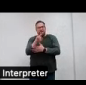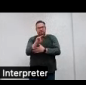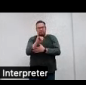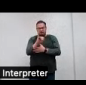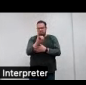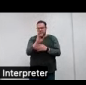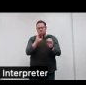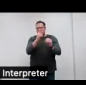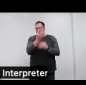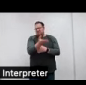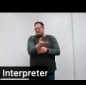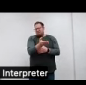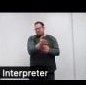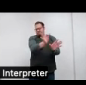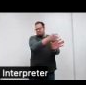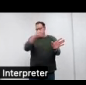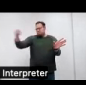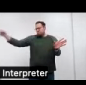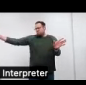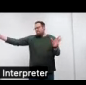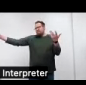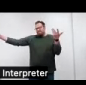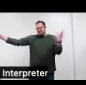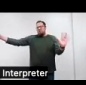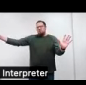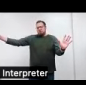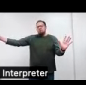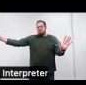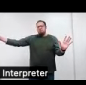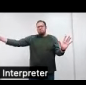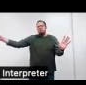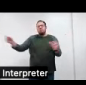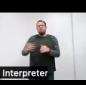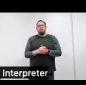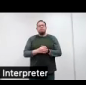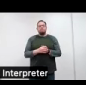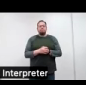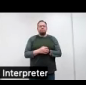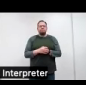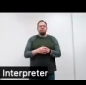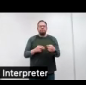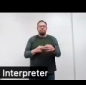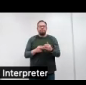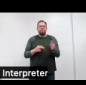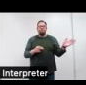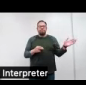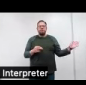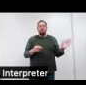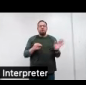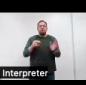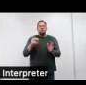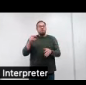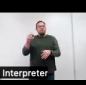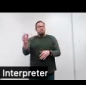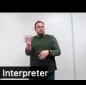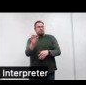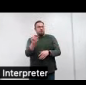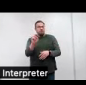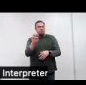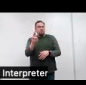Atoll in the Marshall Islands. وقاموا بأخذ بعض الناس لي in any way tough,